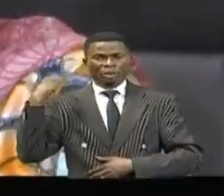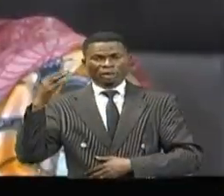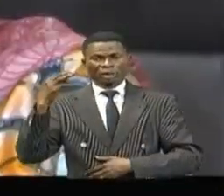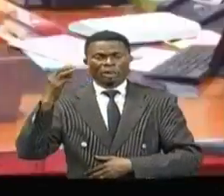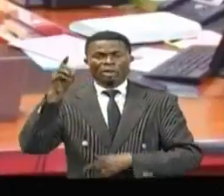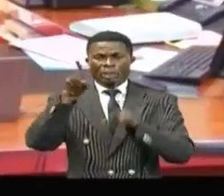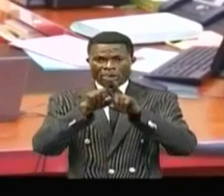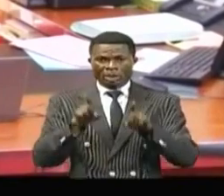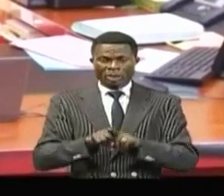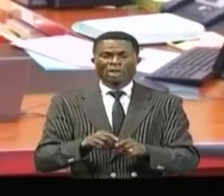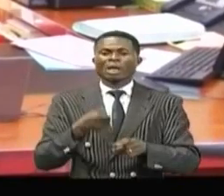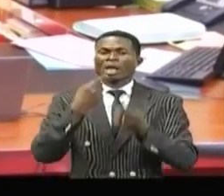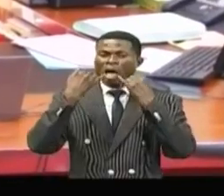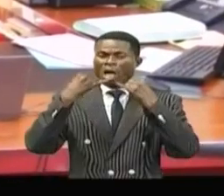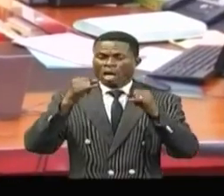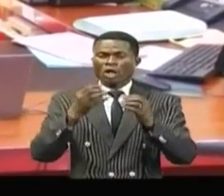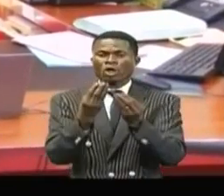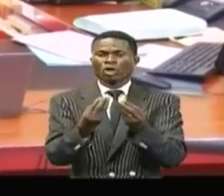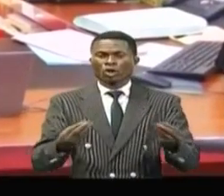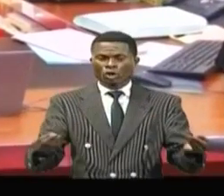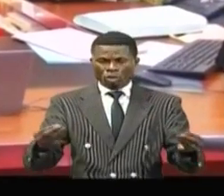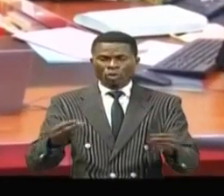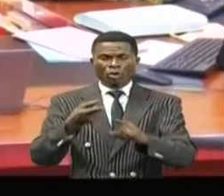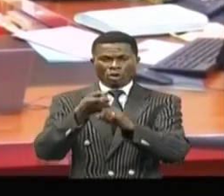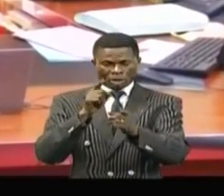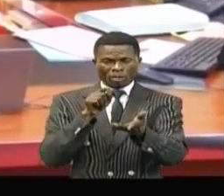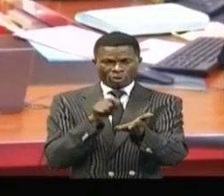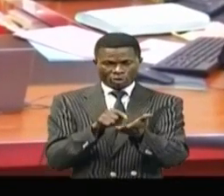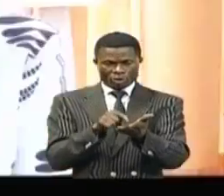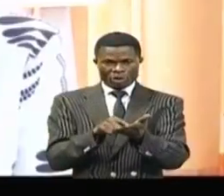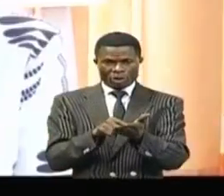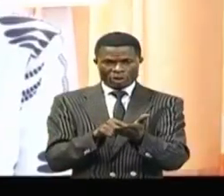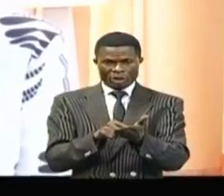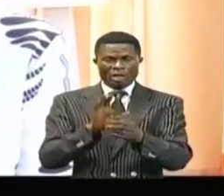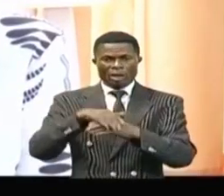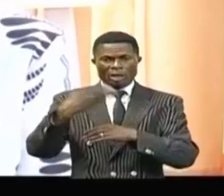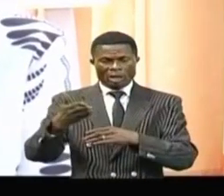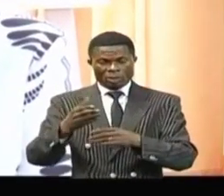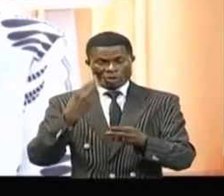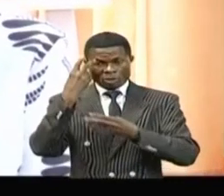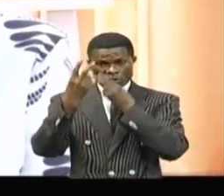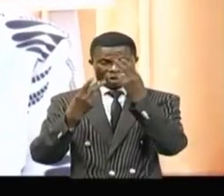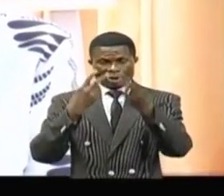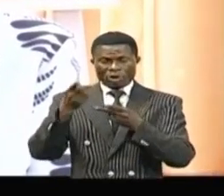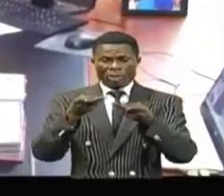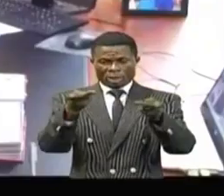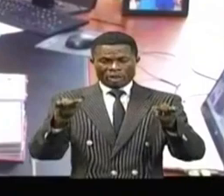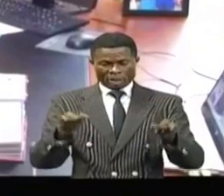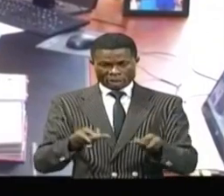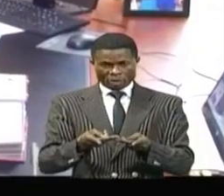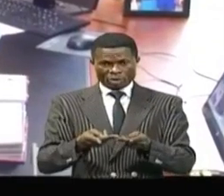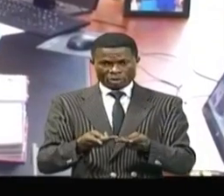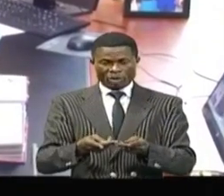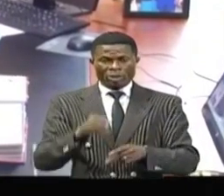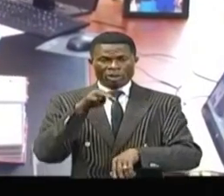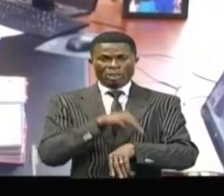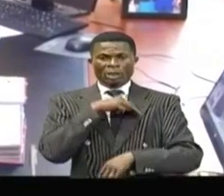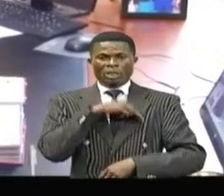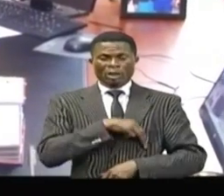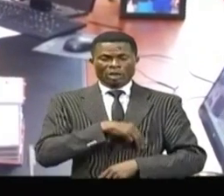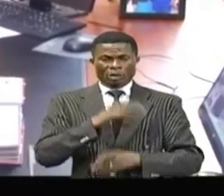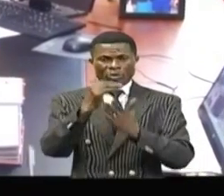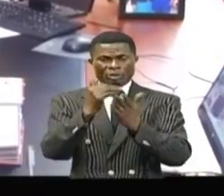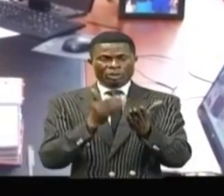a aussi fait part des résultats qui ont été atteints après la visite des terrains effectuée par la mission